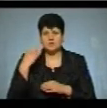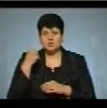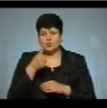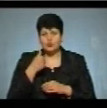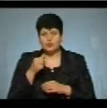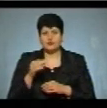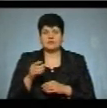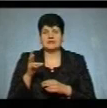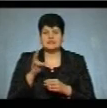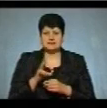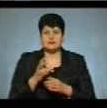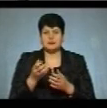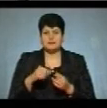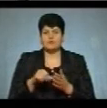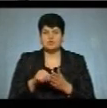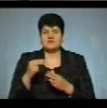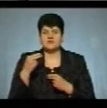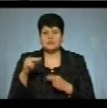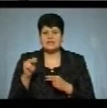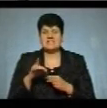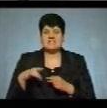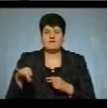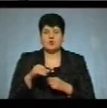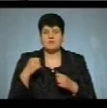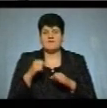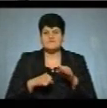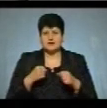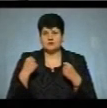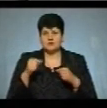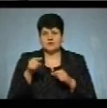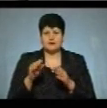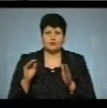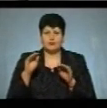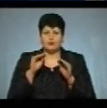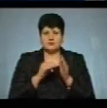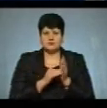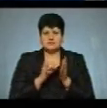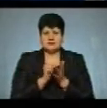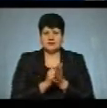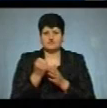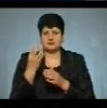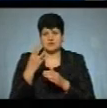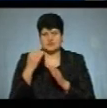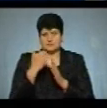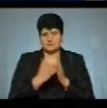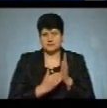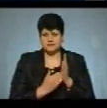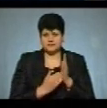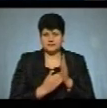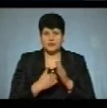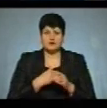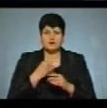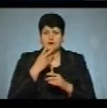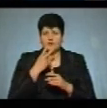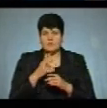Назар Покойовий брав участь у чемпіонаті Європи з велоспорту. Там посів 14-ту сходинку. Просто хотілося б побачити, ясно,